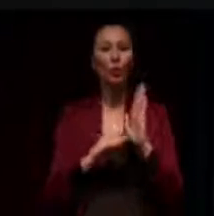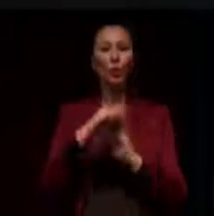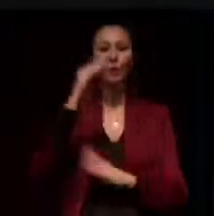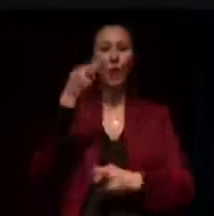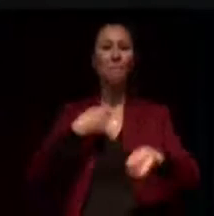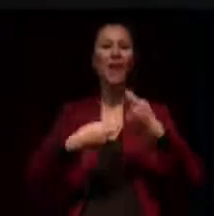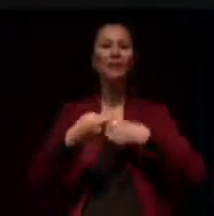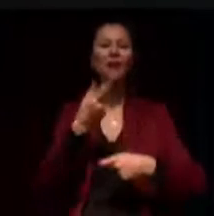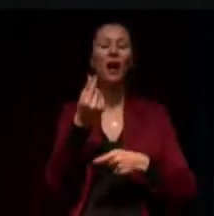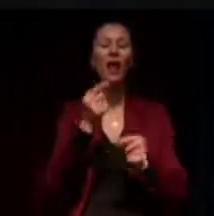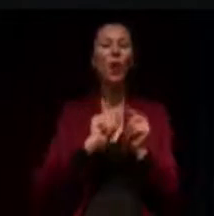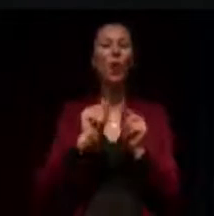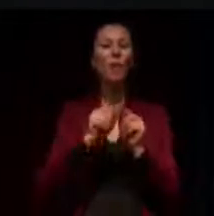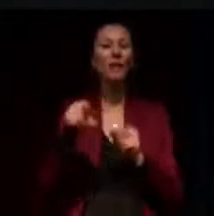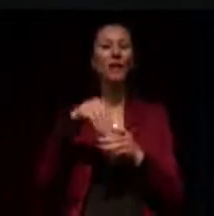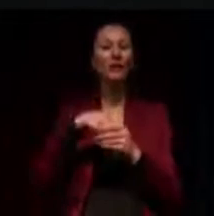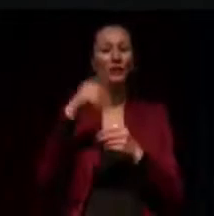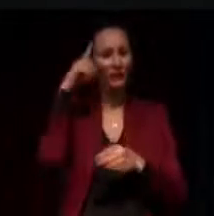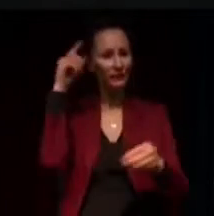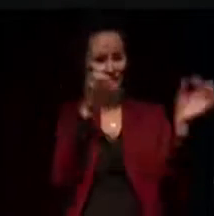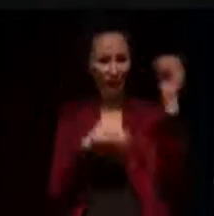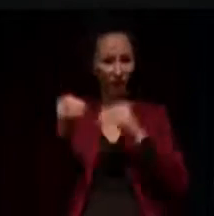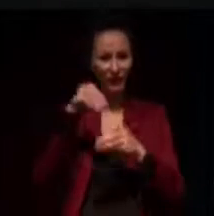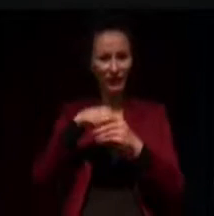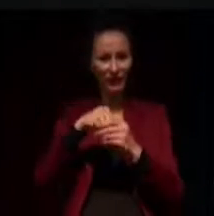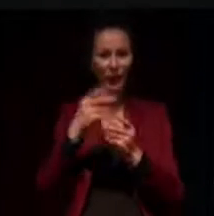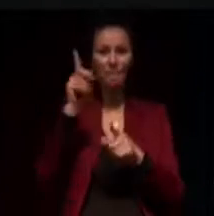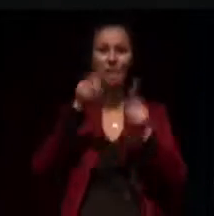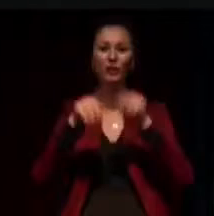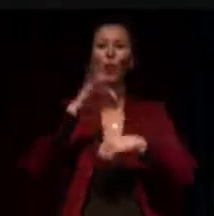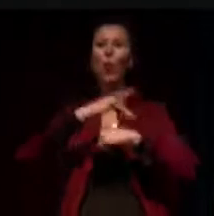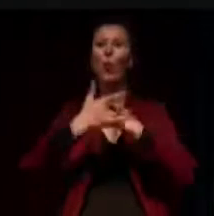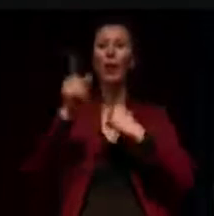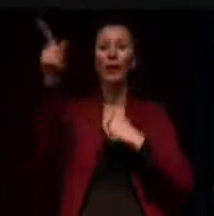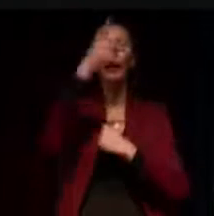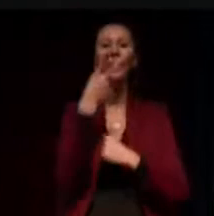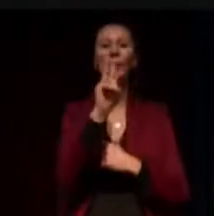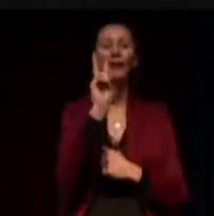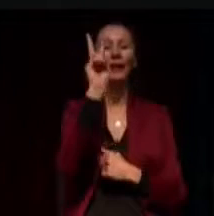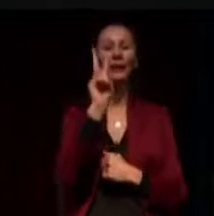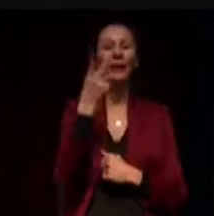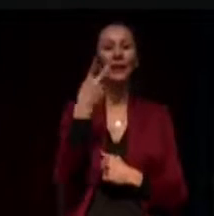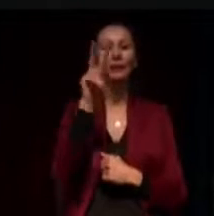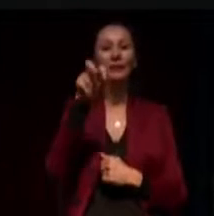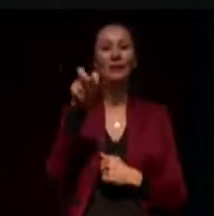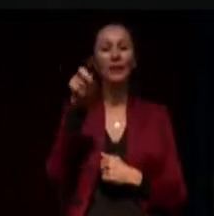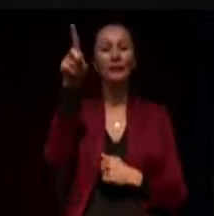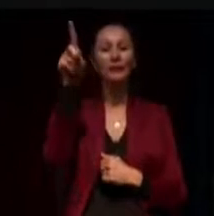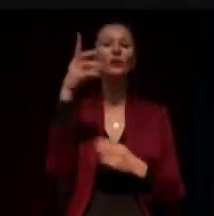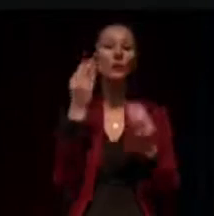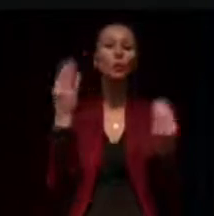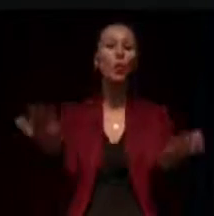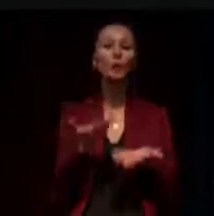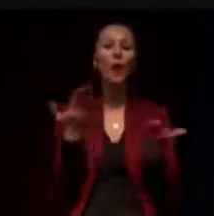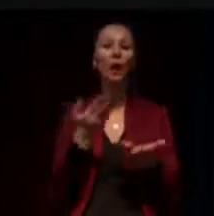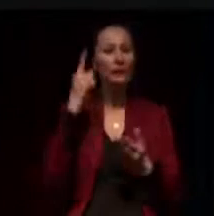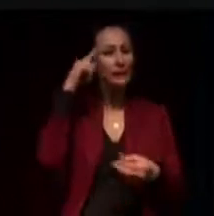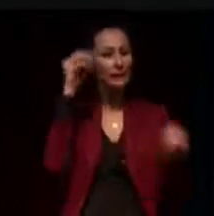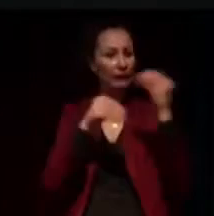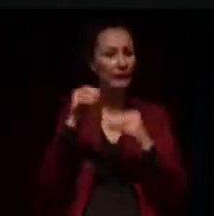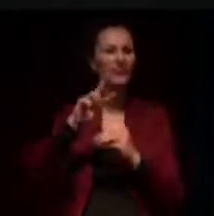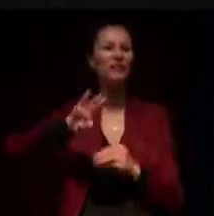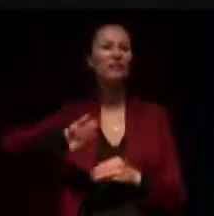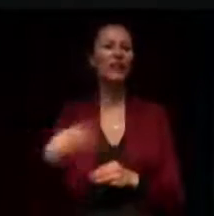yükselen piyasa ekonomisi stratejisini izleyen o bazı ülkeler 2007-2008'de çoktan bu stratejiden